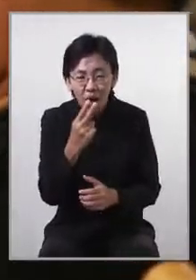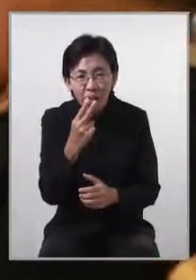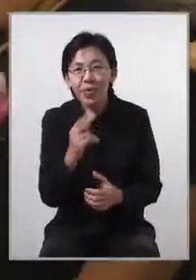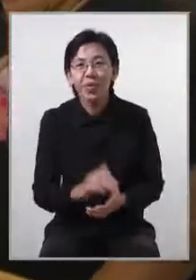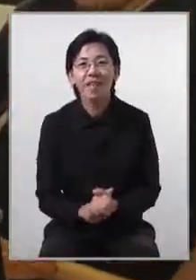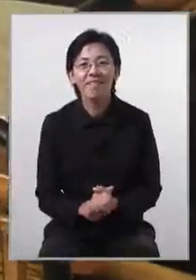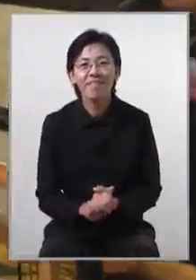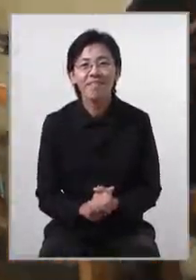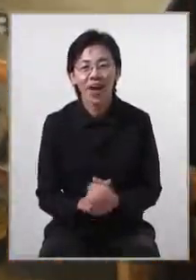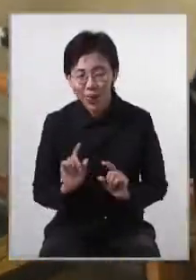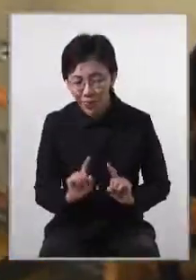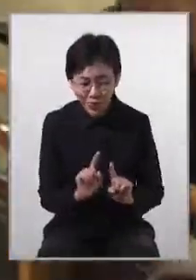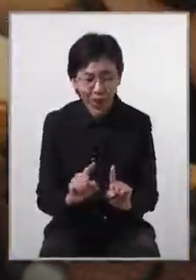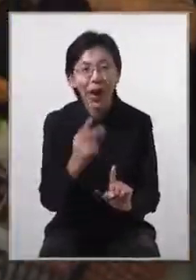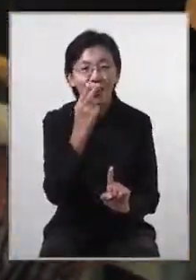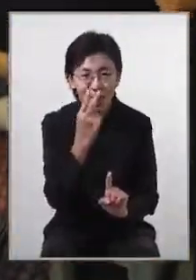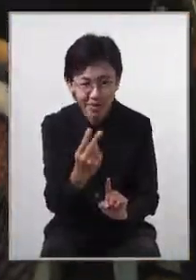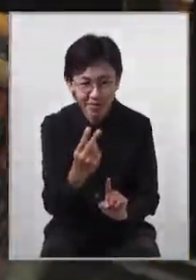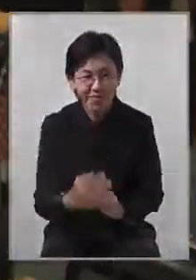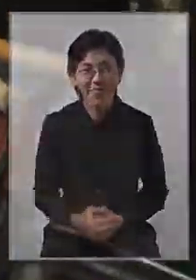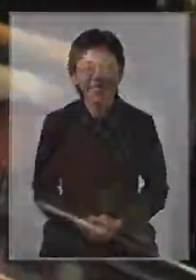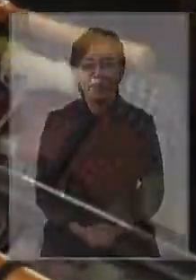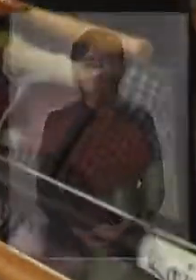รื่อยๆนะ